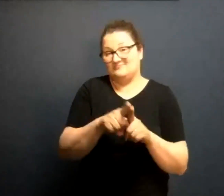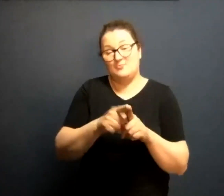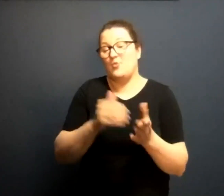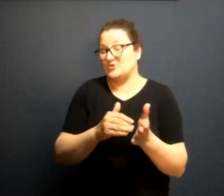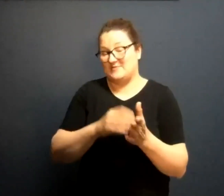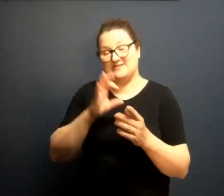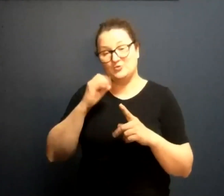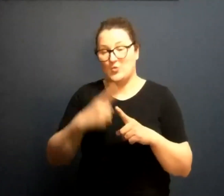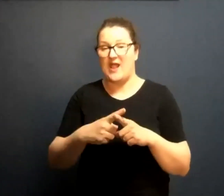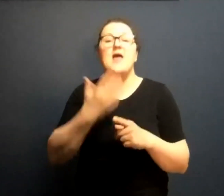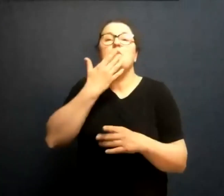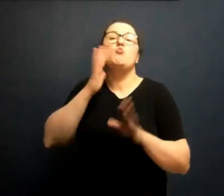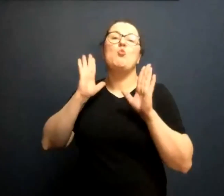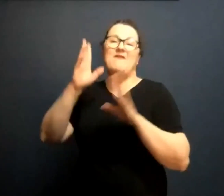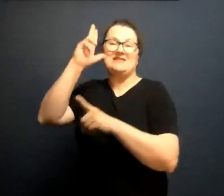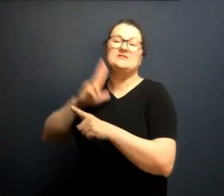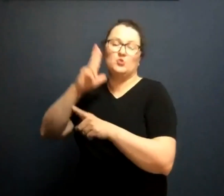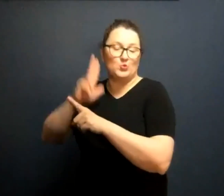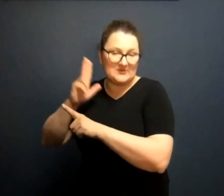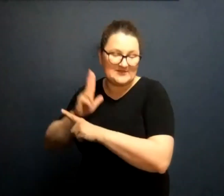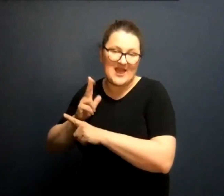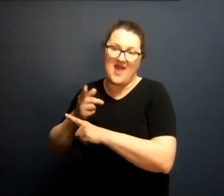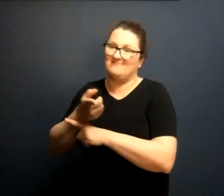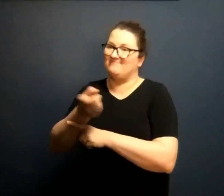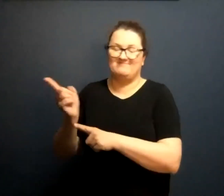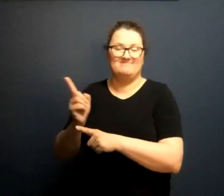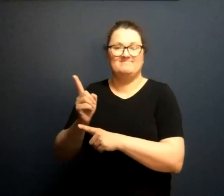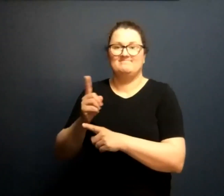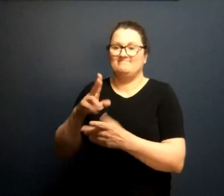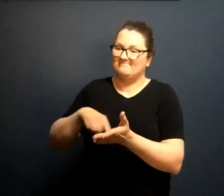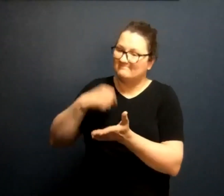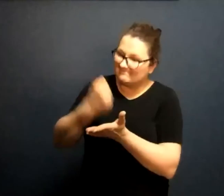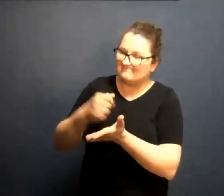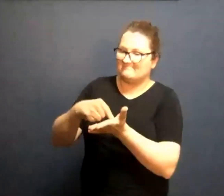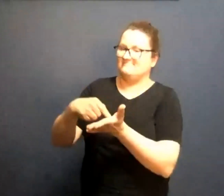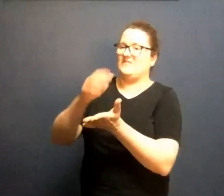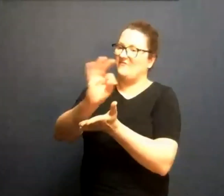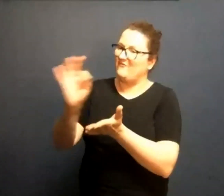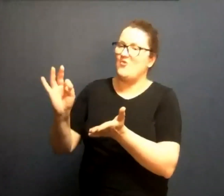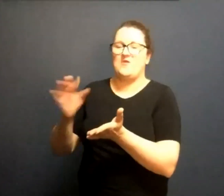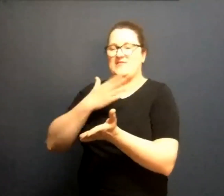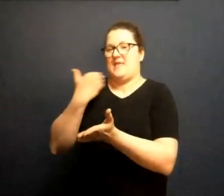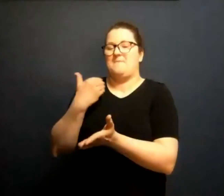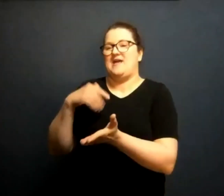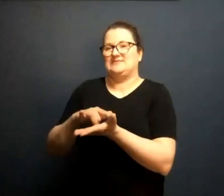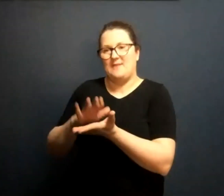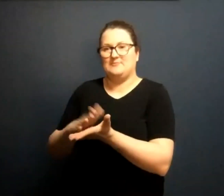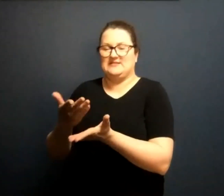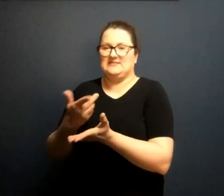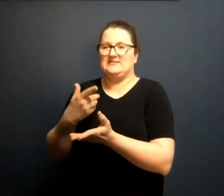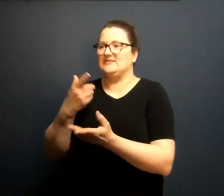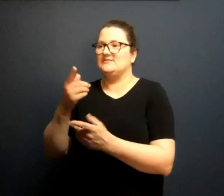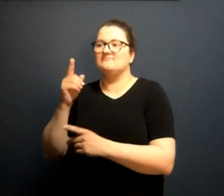instytucjach, które są, myślę, pod tym względem nie mają w statucie zapisu. Tak naprawdę sam personel nie wie, co z tym robić.